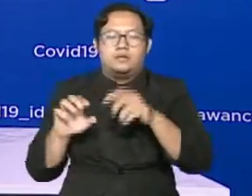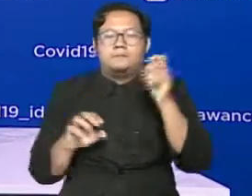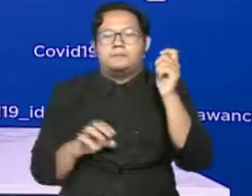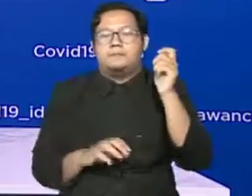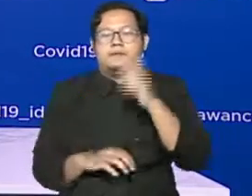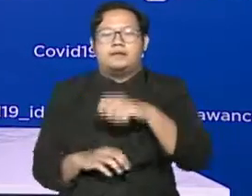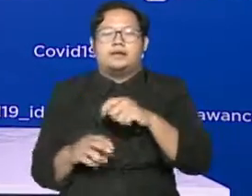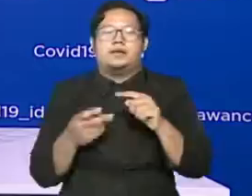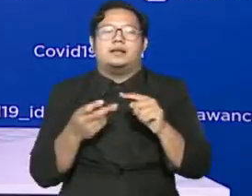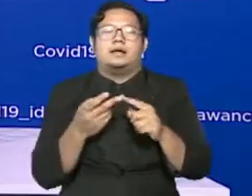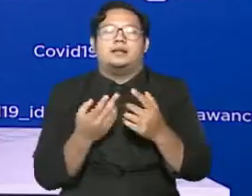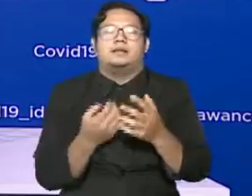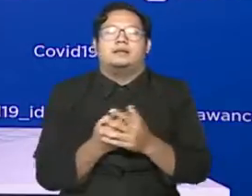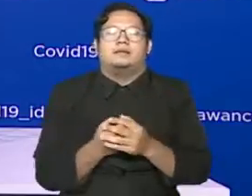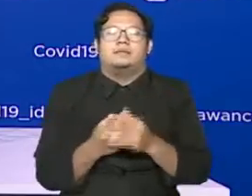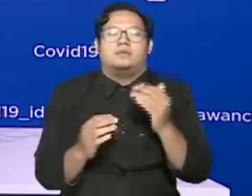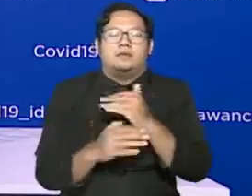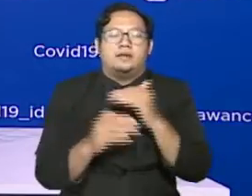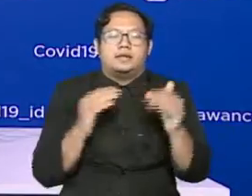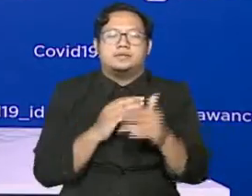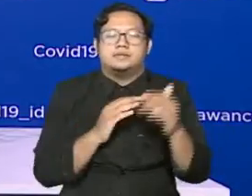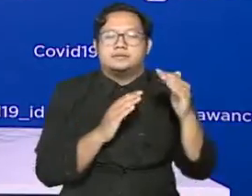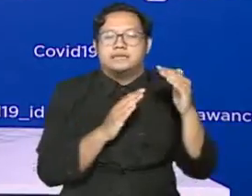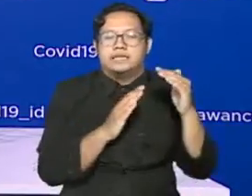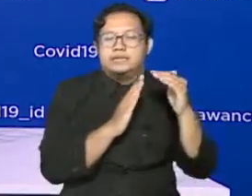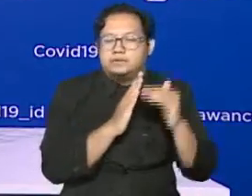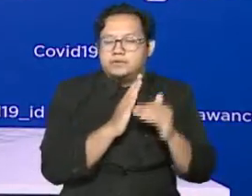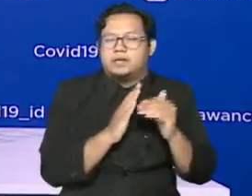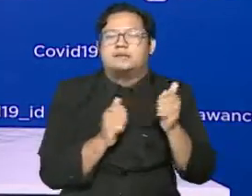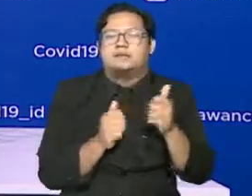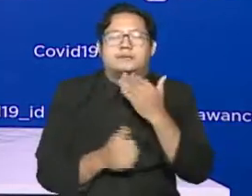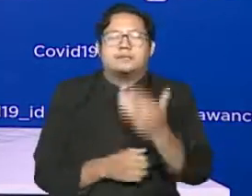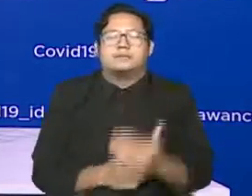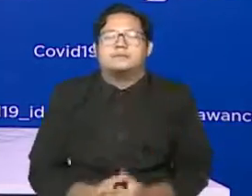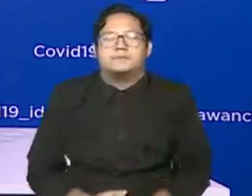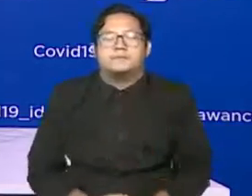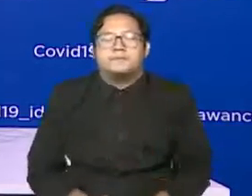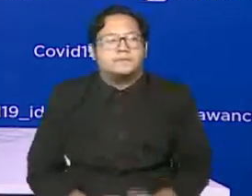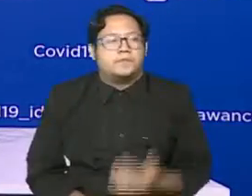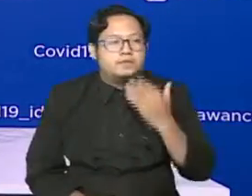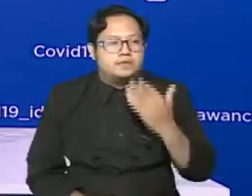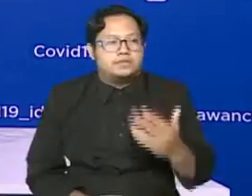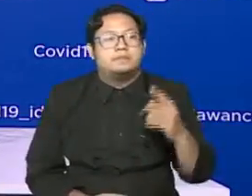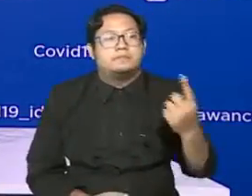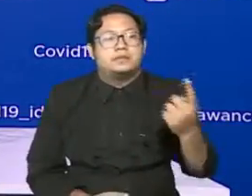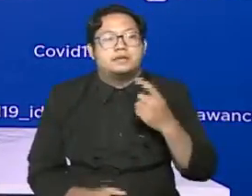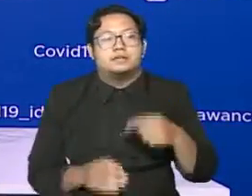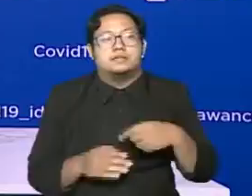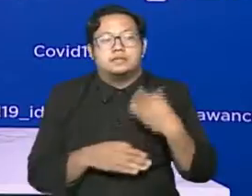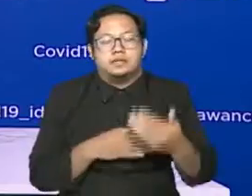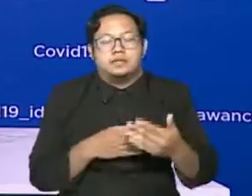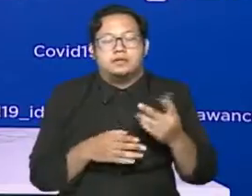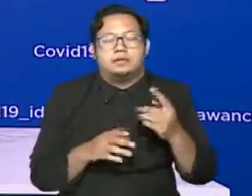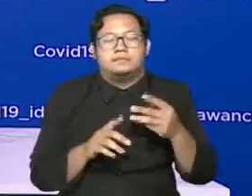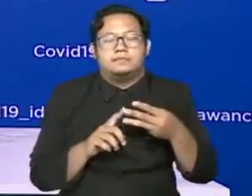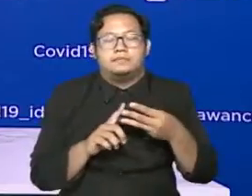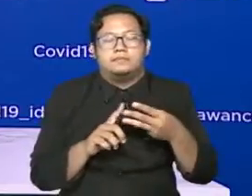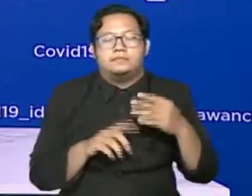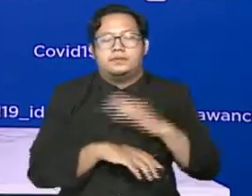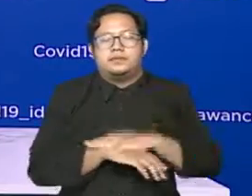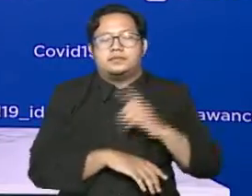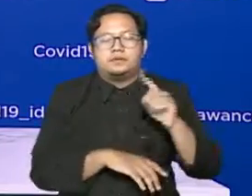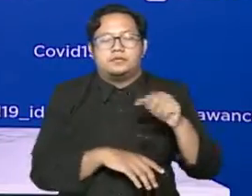dan berkualitas terima kasih terima kasih Bro Pertanyaan selanjutnya dari fat beritasatu.com